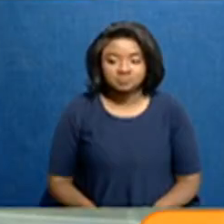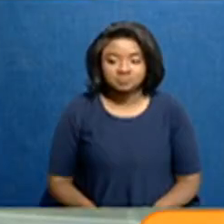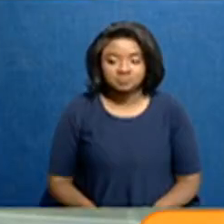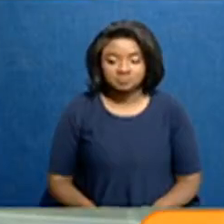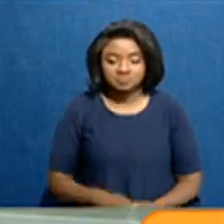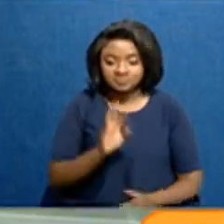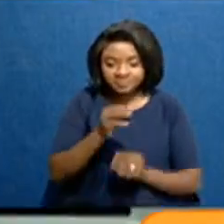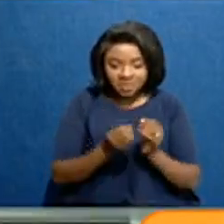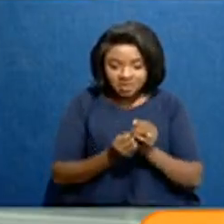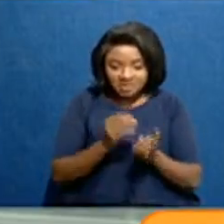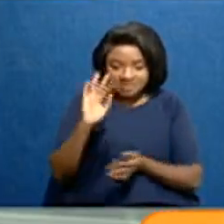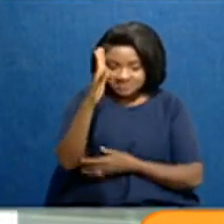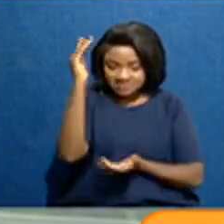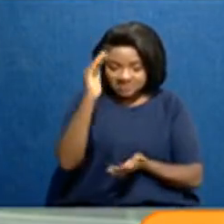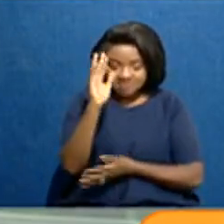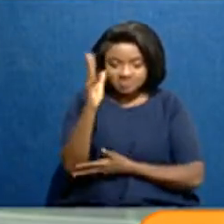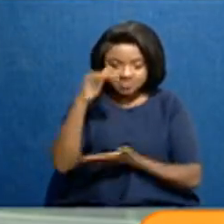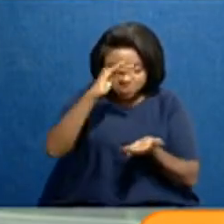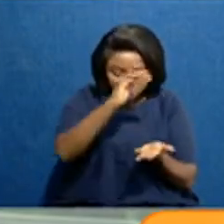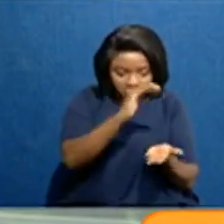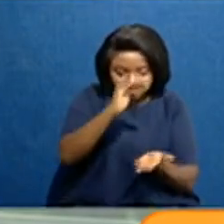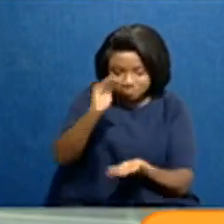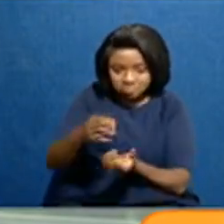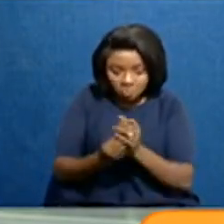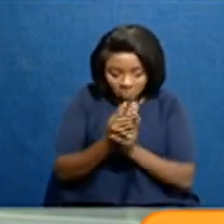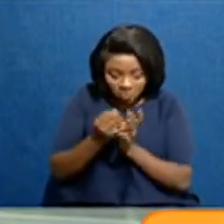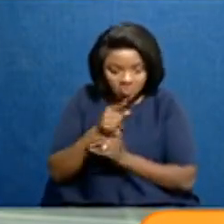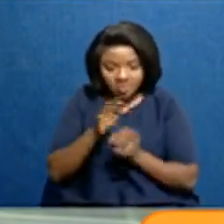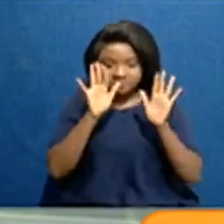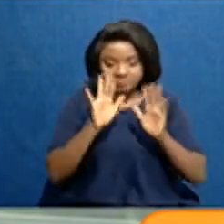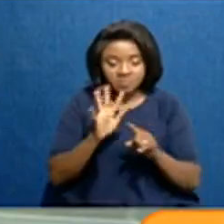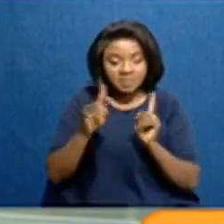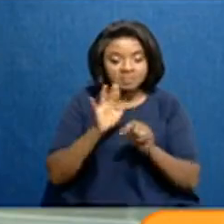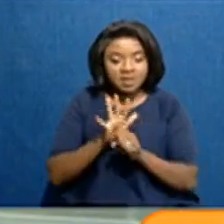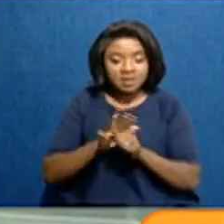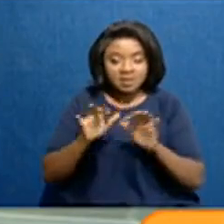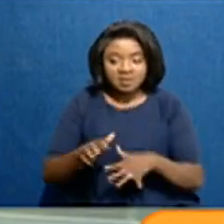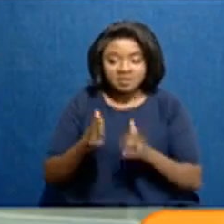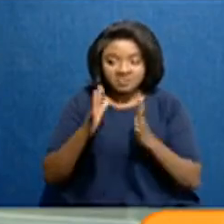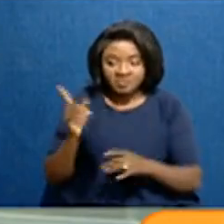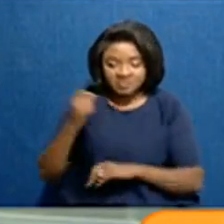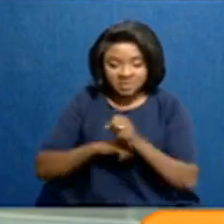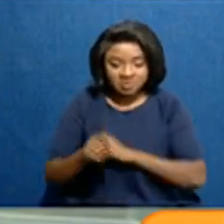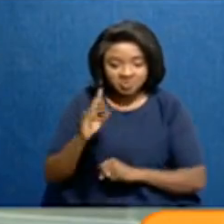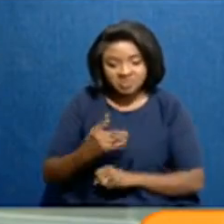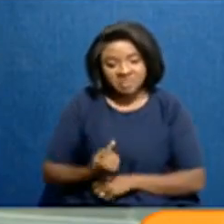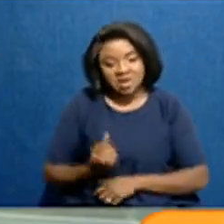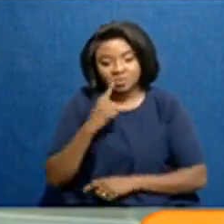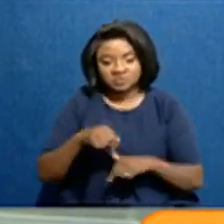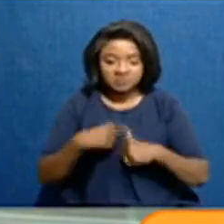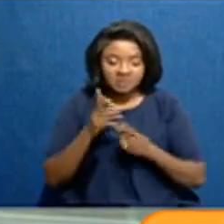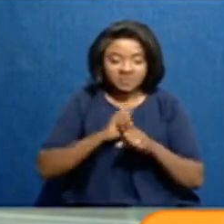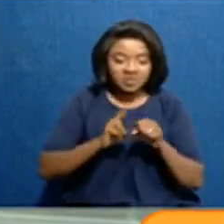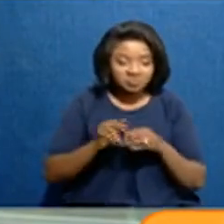Ukuzaji wa miche ni hatua muhimu sana kwa kilimo na mkulima yoyote. Hata hivyo, wakulima wengi huendesha shughuli hii kivyao, huku wakitumia mbinu